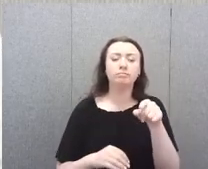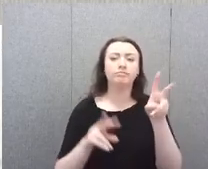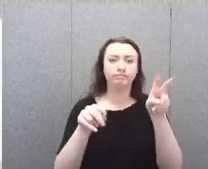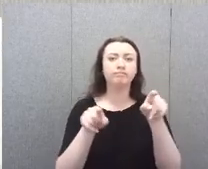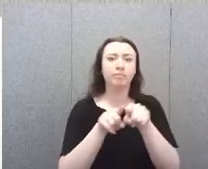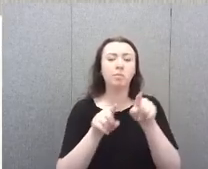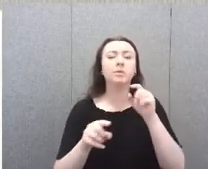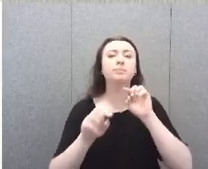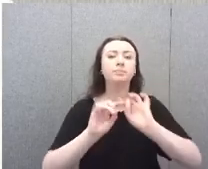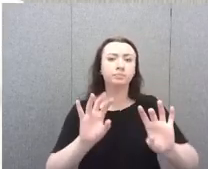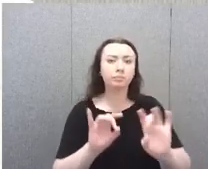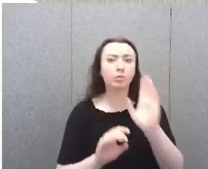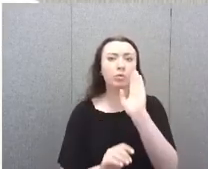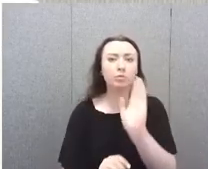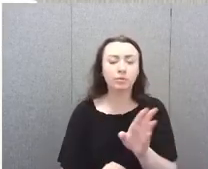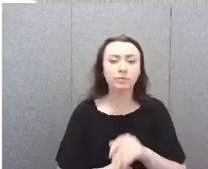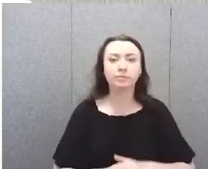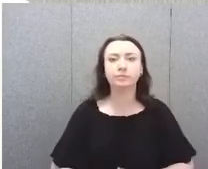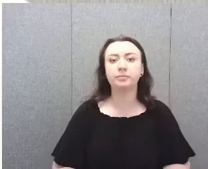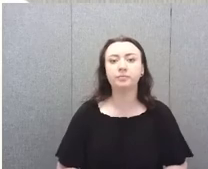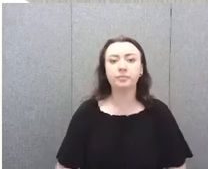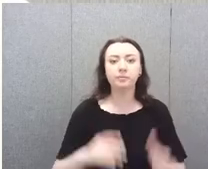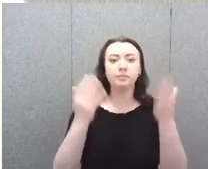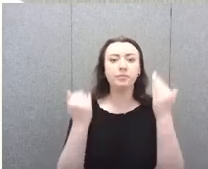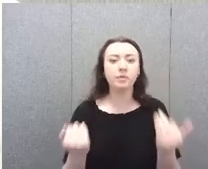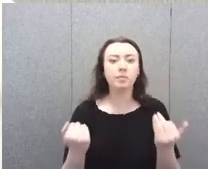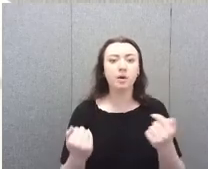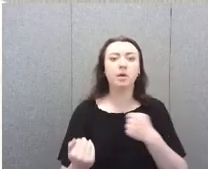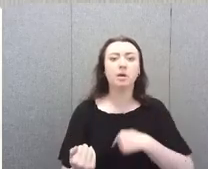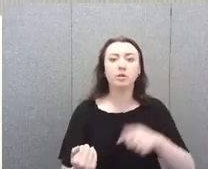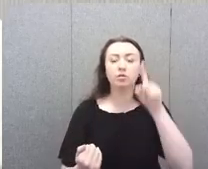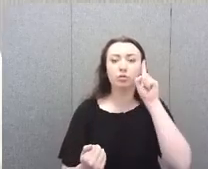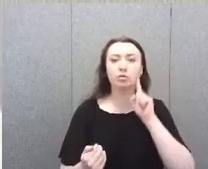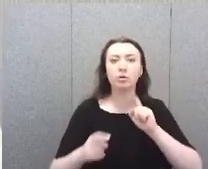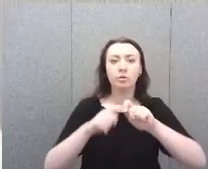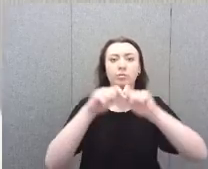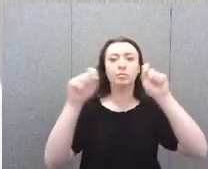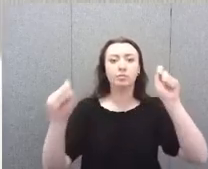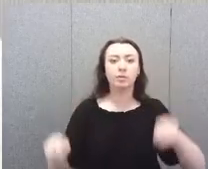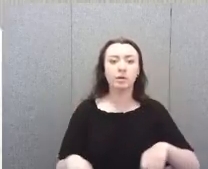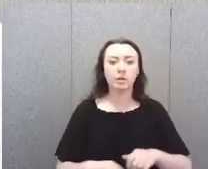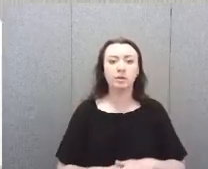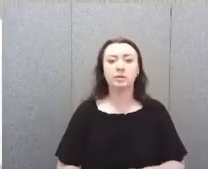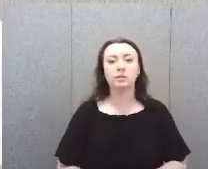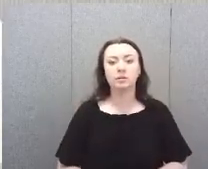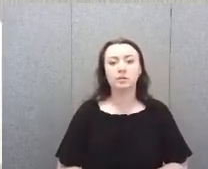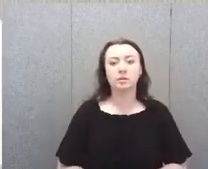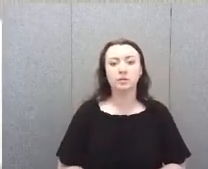этом мы тоже будем сегодня говорить. Так или иначе, сейчас я хочу